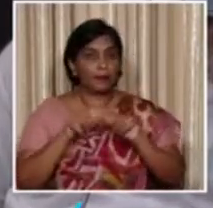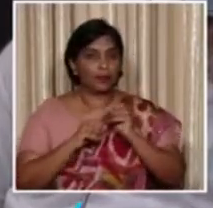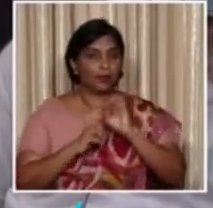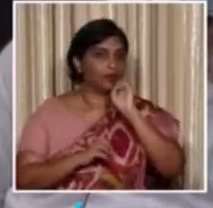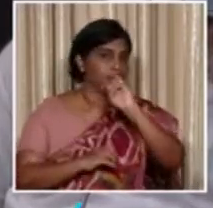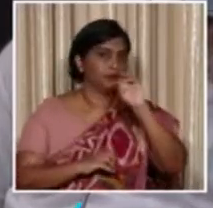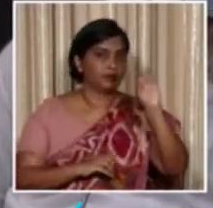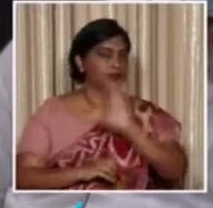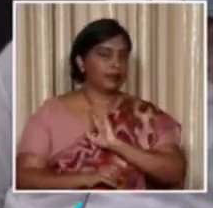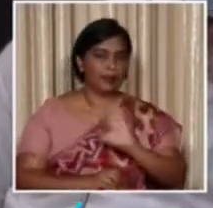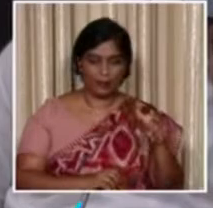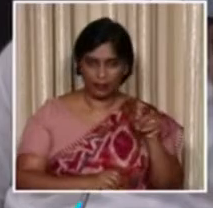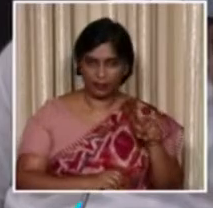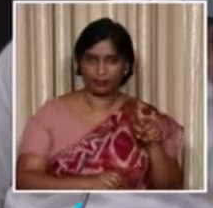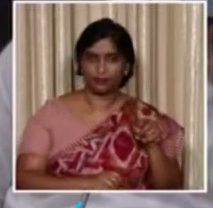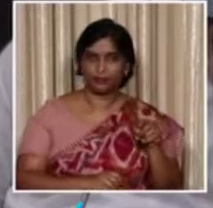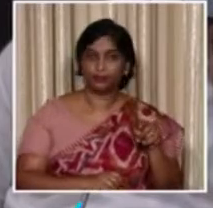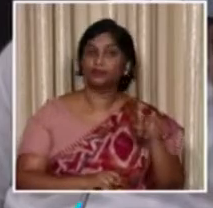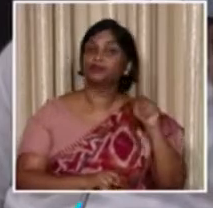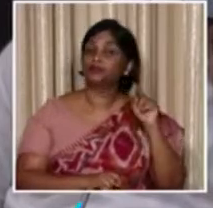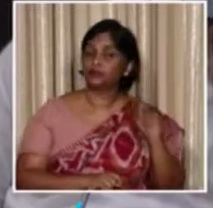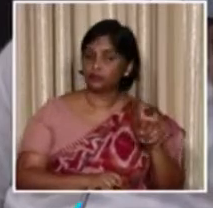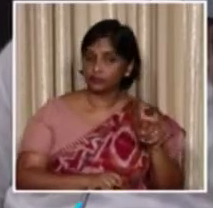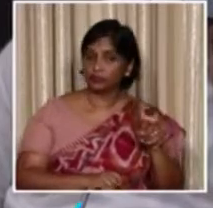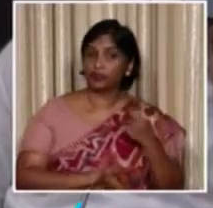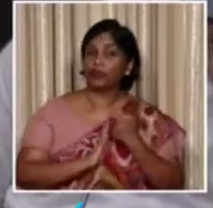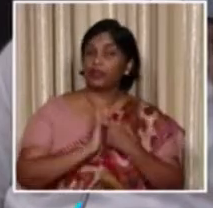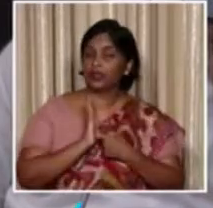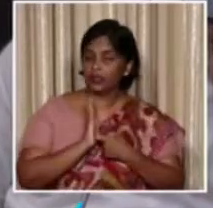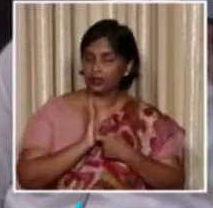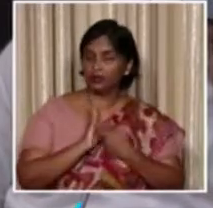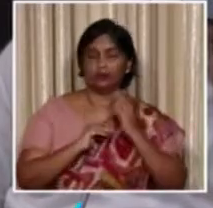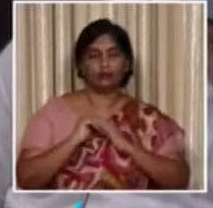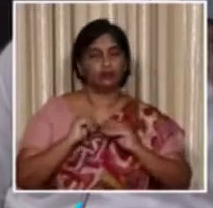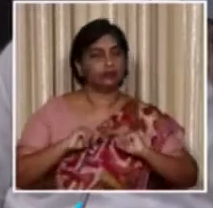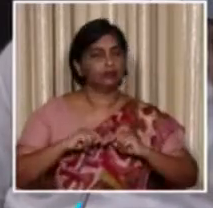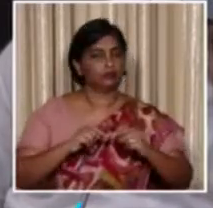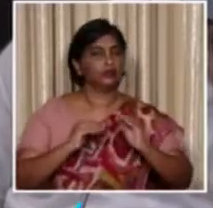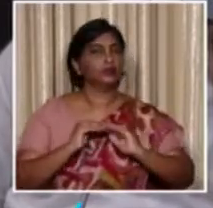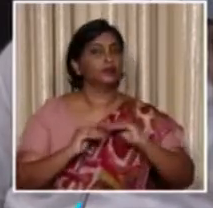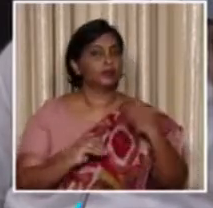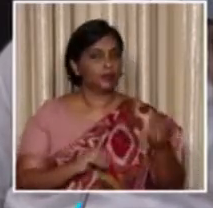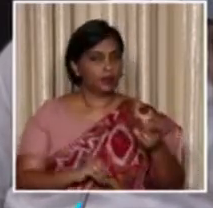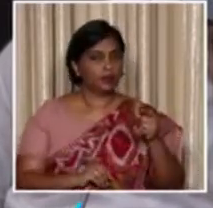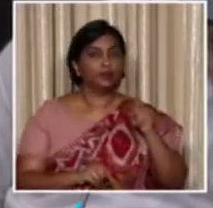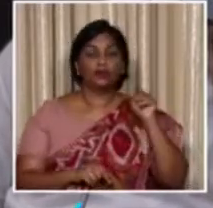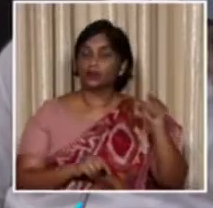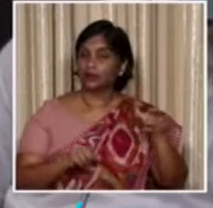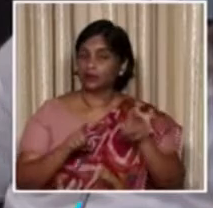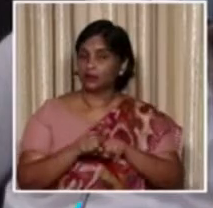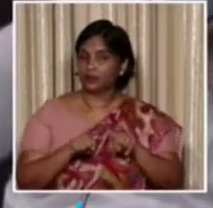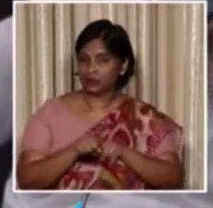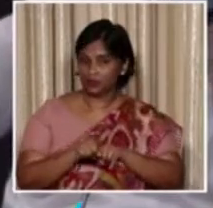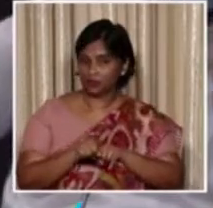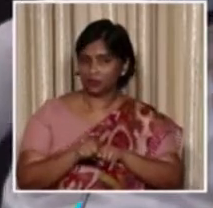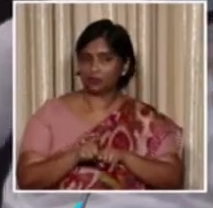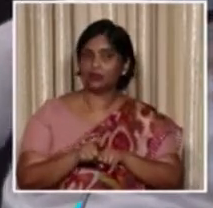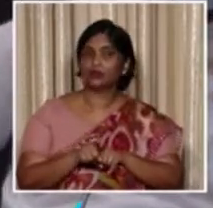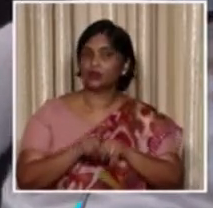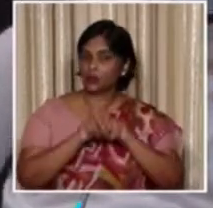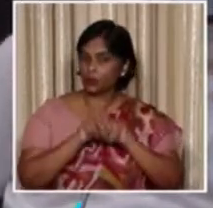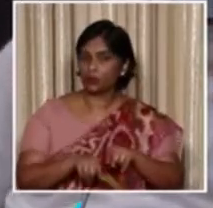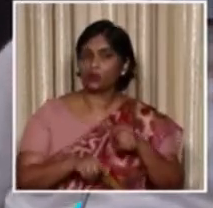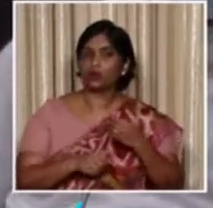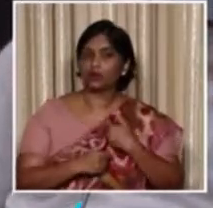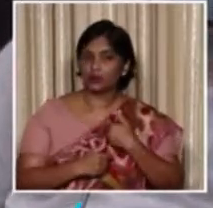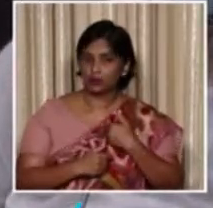යවන්න එපා කියලා. ඒ නීතිය ක්‍රියාත්මක වුණා ඊට පස්සේ. ඉතින් ඒ වගේම තමයි